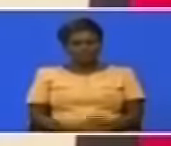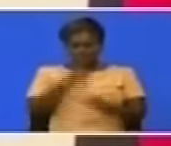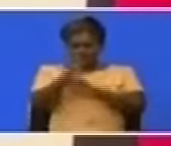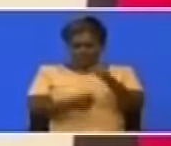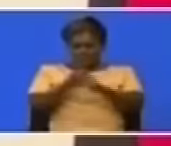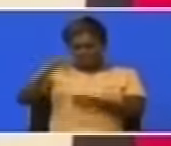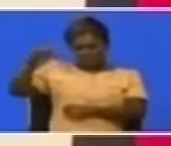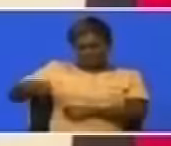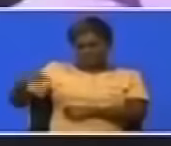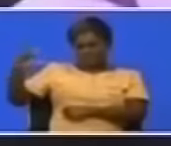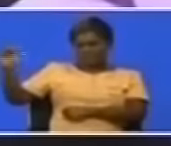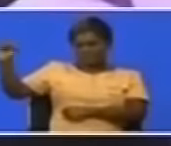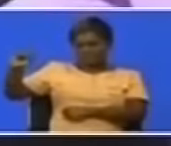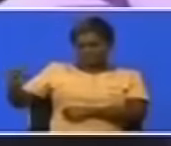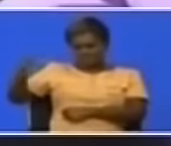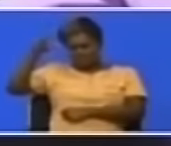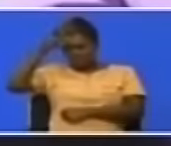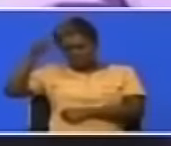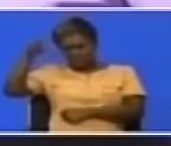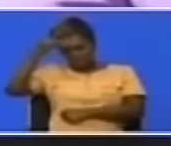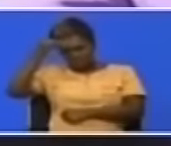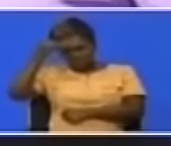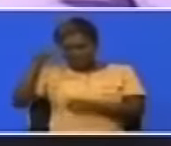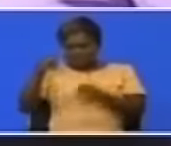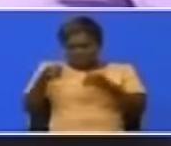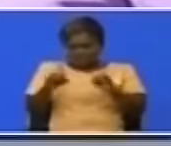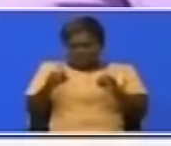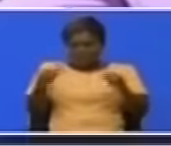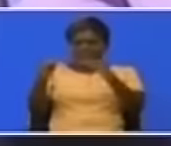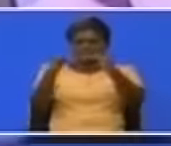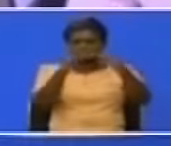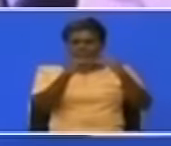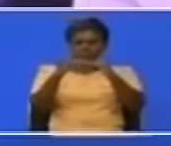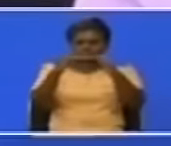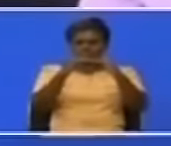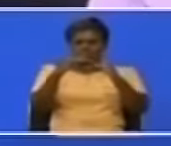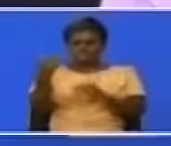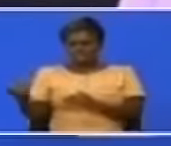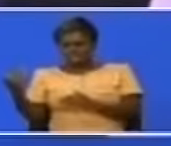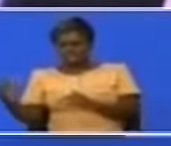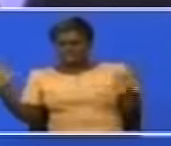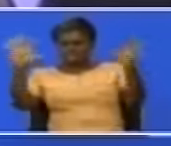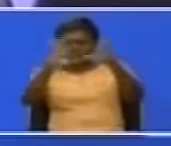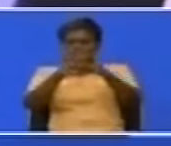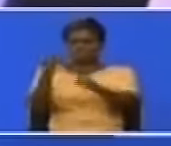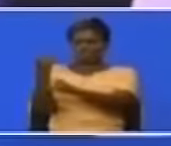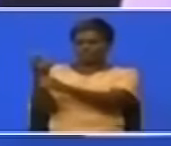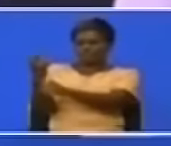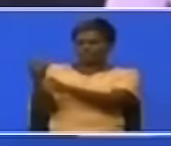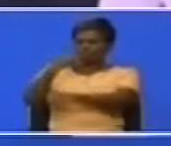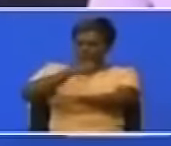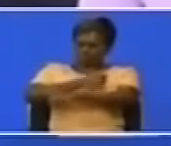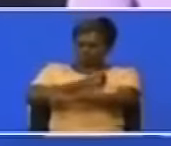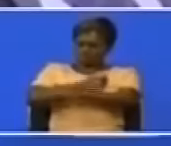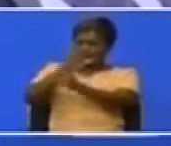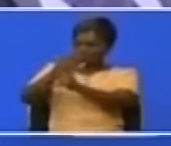Mwaka huu waziri wa elimu Fred Matiang'i alijaribu kusawazisha idadi ya wanafunzi wanaojiunga na kidato cha kwanza